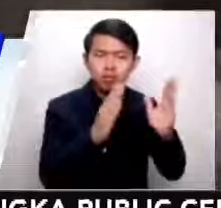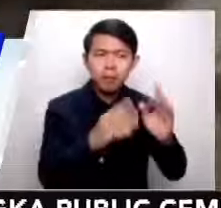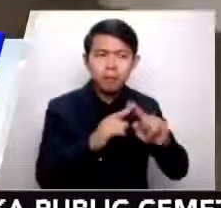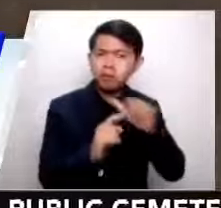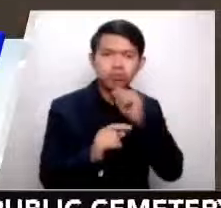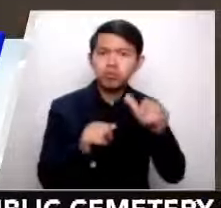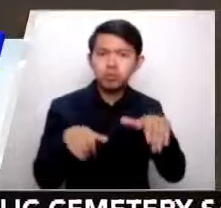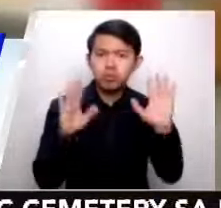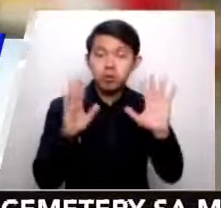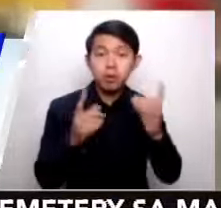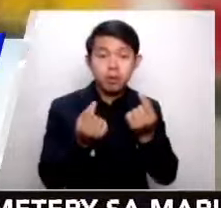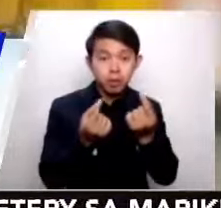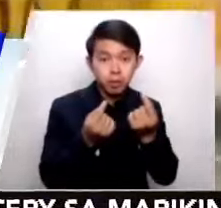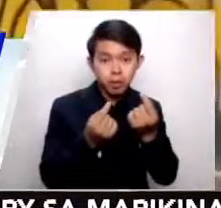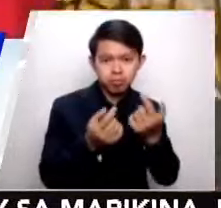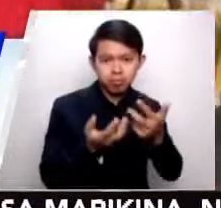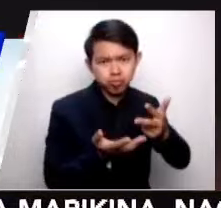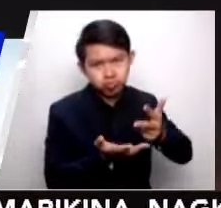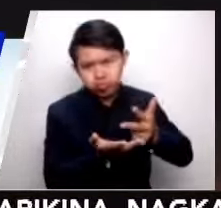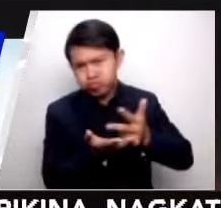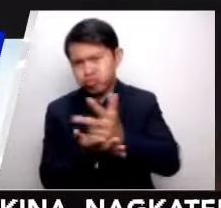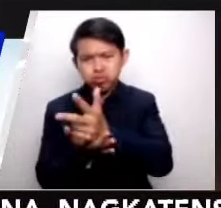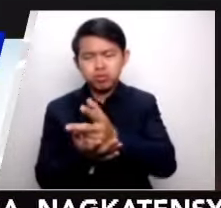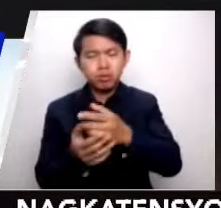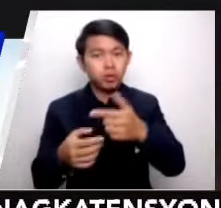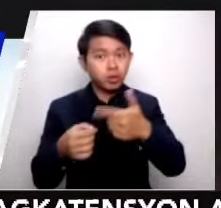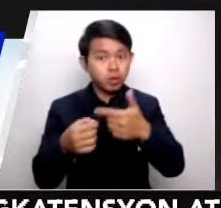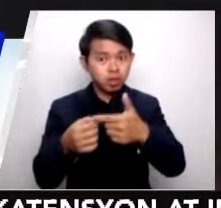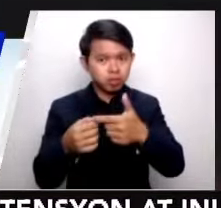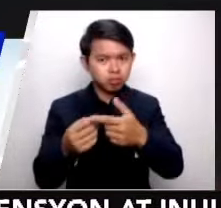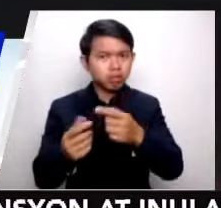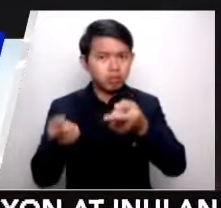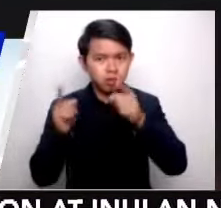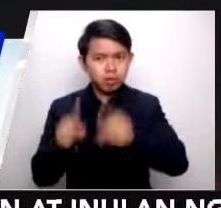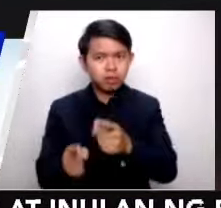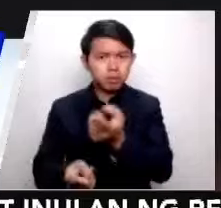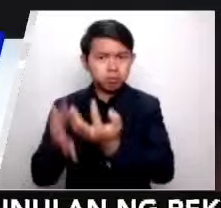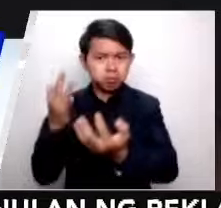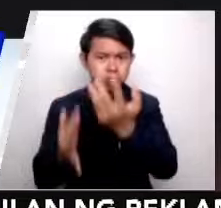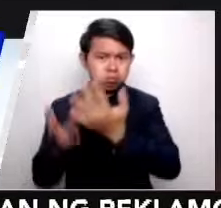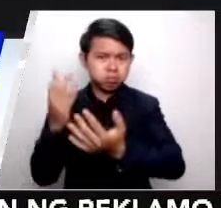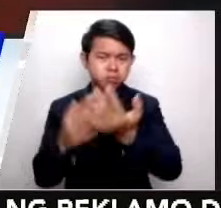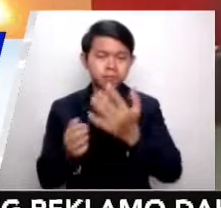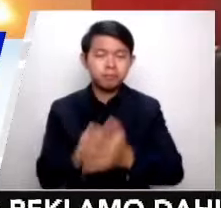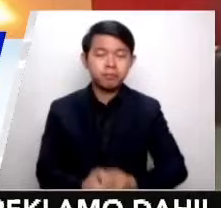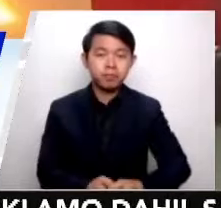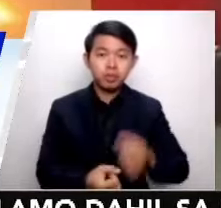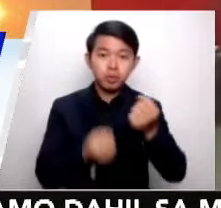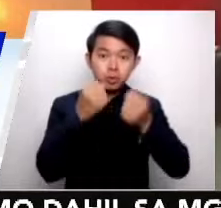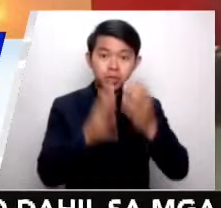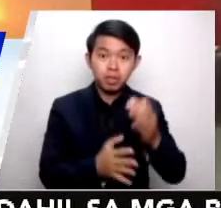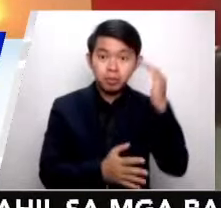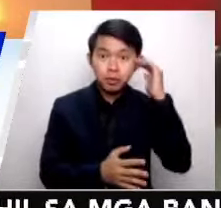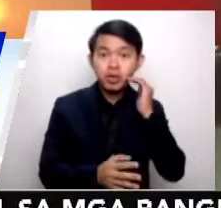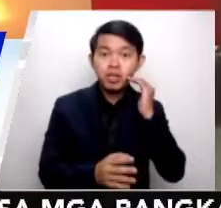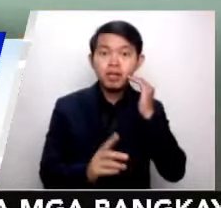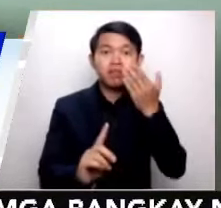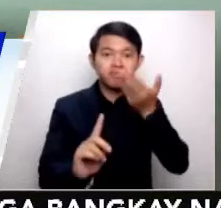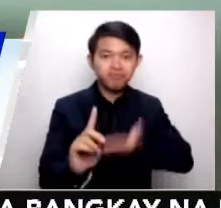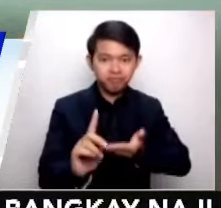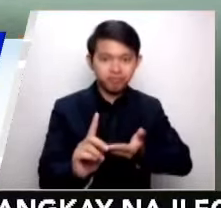nito ang gas pump na kalaunay nagliyab. Ang suspect na 41-year-old Korean national, hubot-hubad din daw